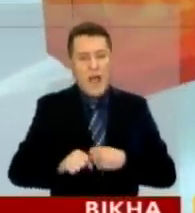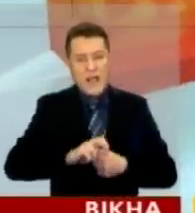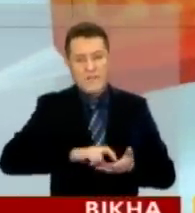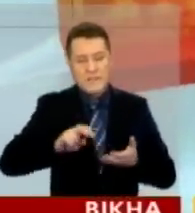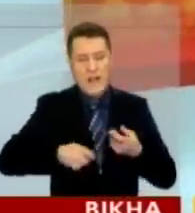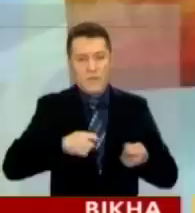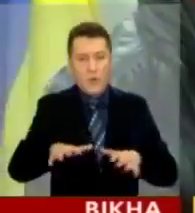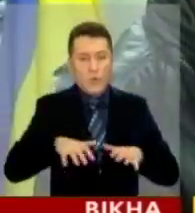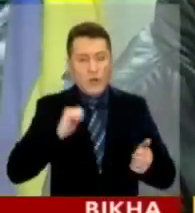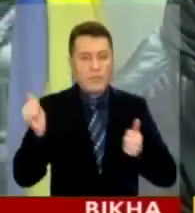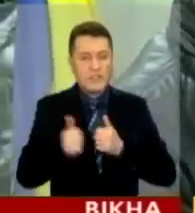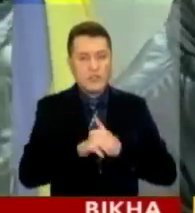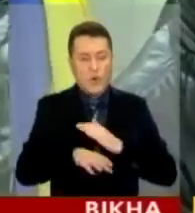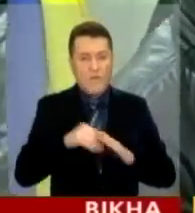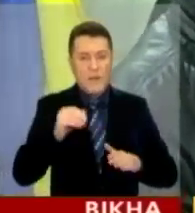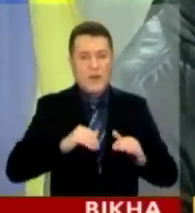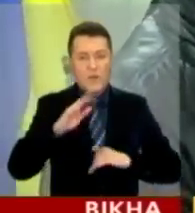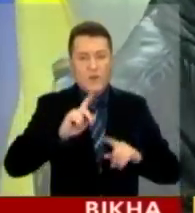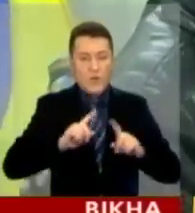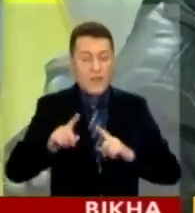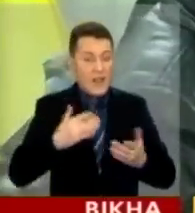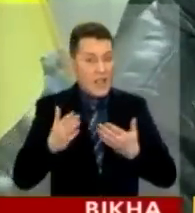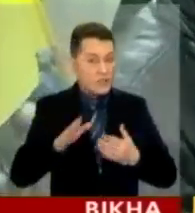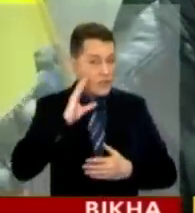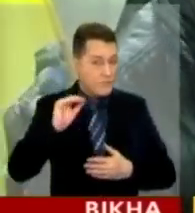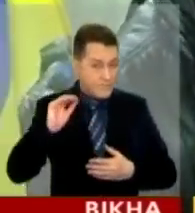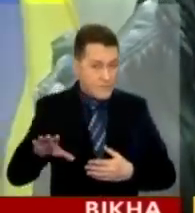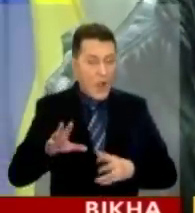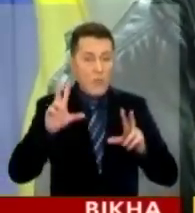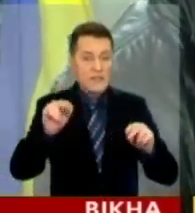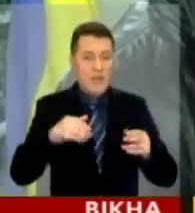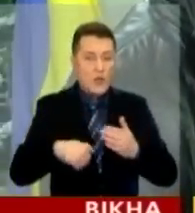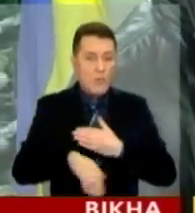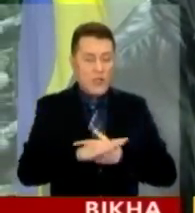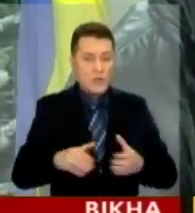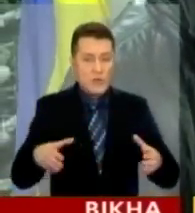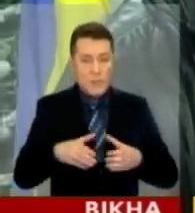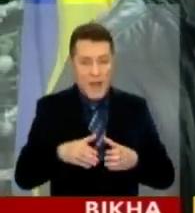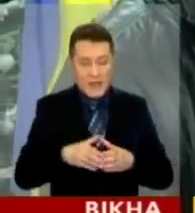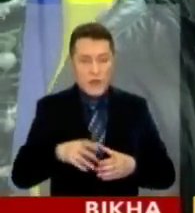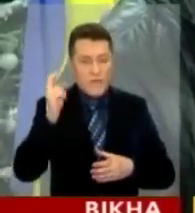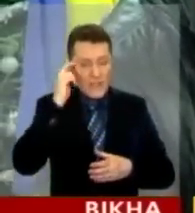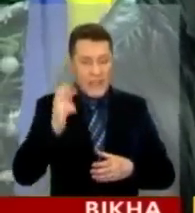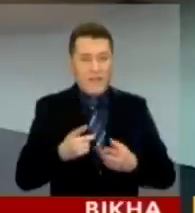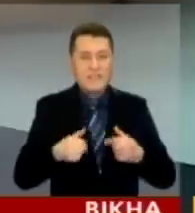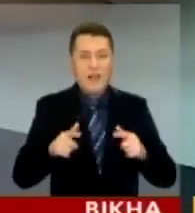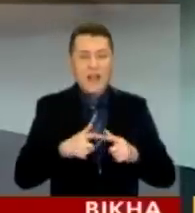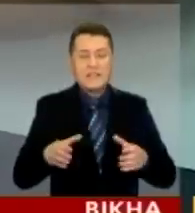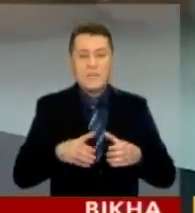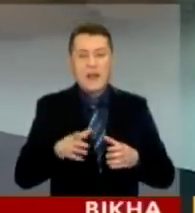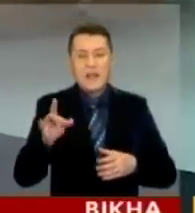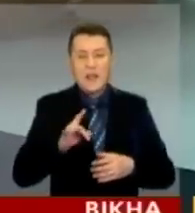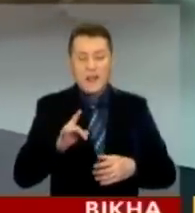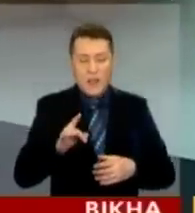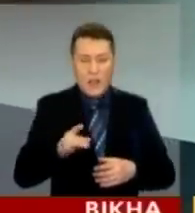до Верховної Ради. Якщо на їхні умови не пристануть, обіцяють покинути партію. Тим часом у Києві з фракції партії регіонів вийшов